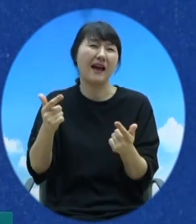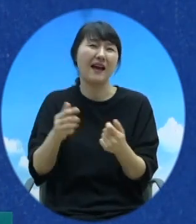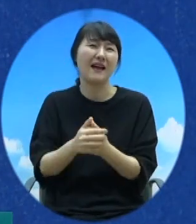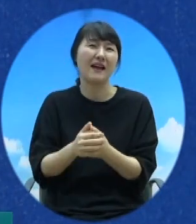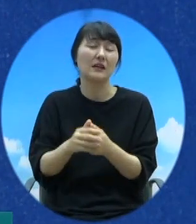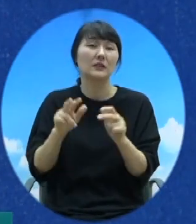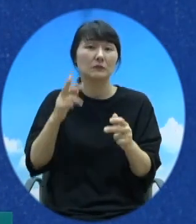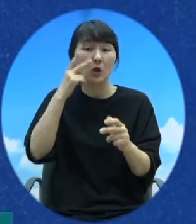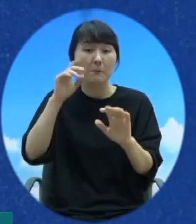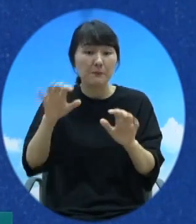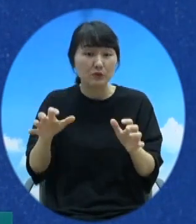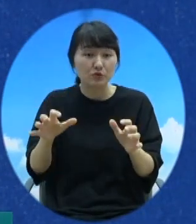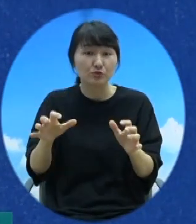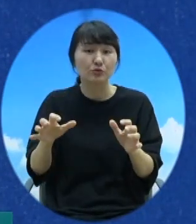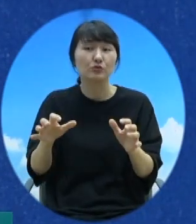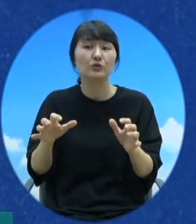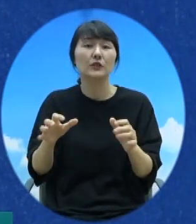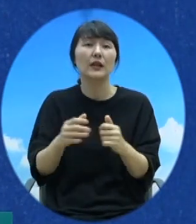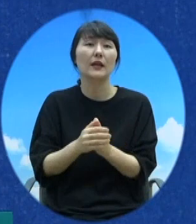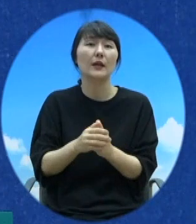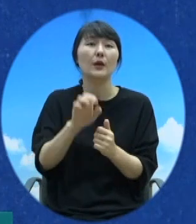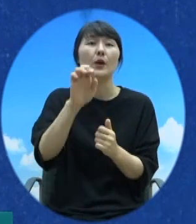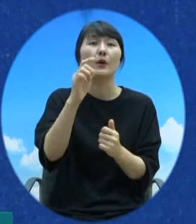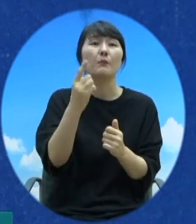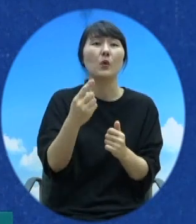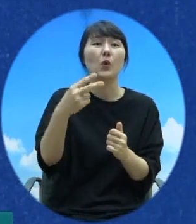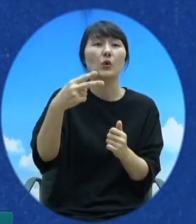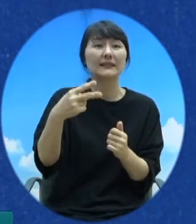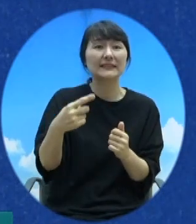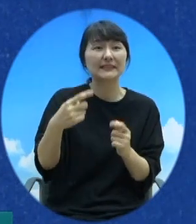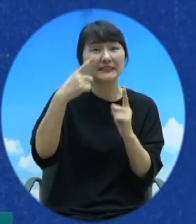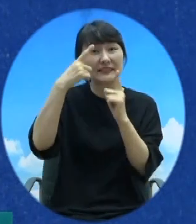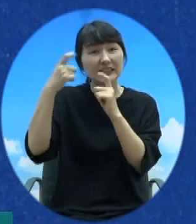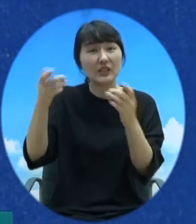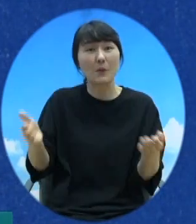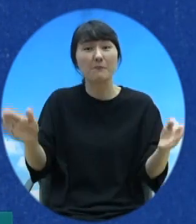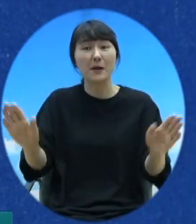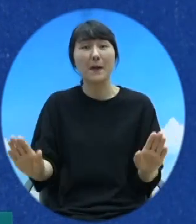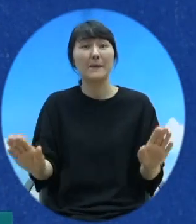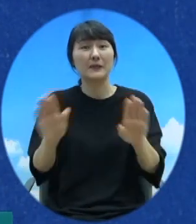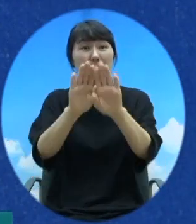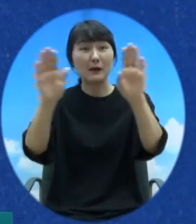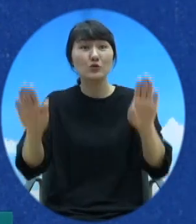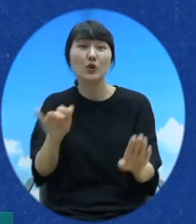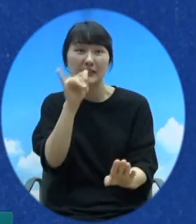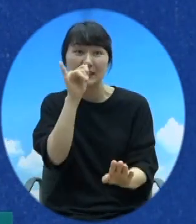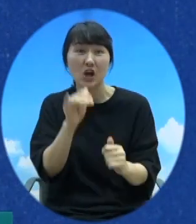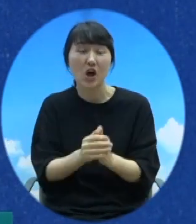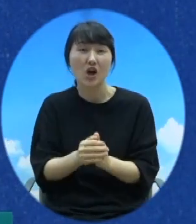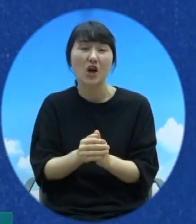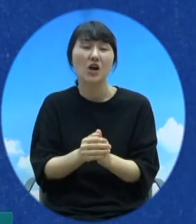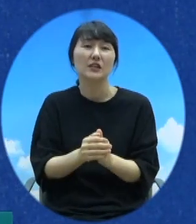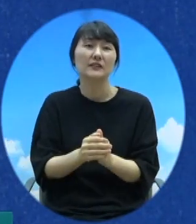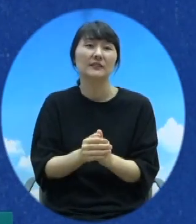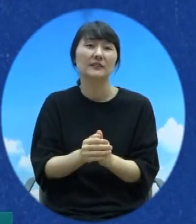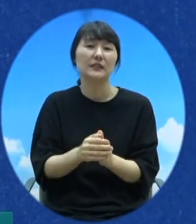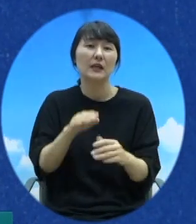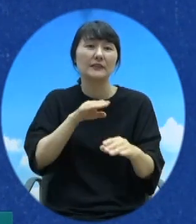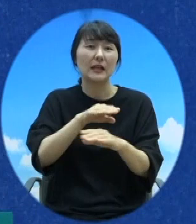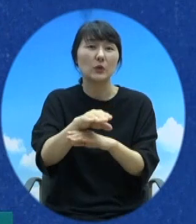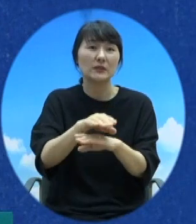지금도 미국의 디트로트에 이 포드 기념관에 가보면 이 자동차를 발명했던 헨리 포드의 사진 앞에